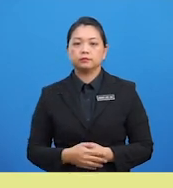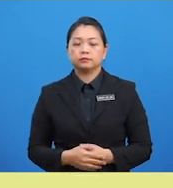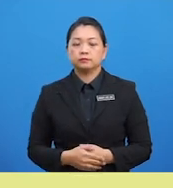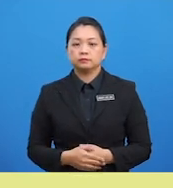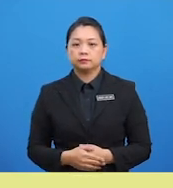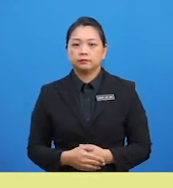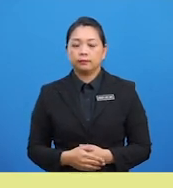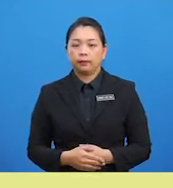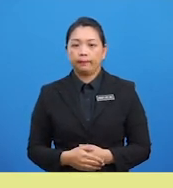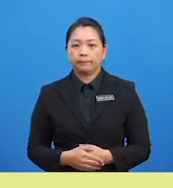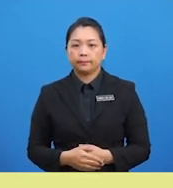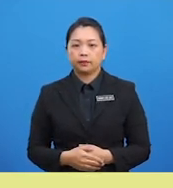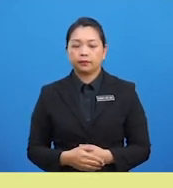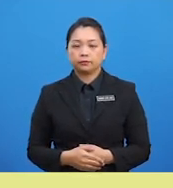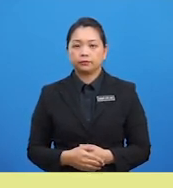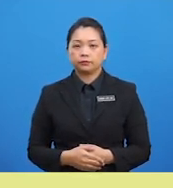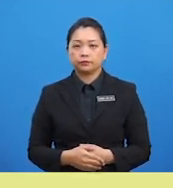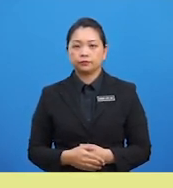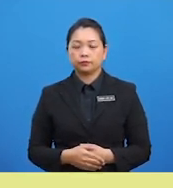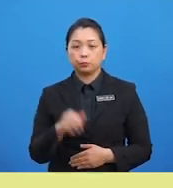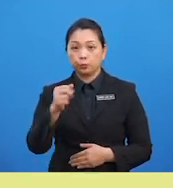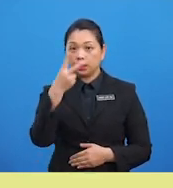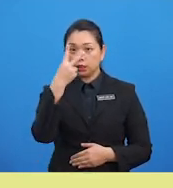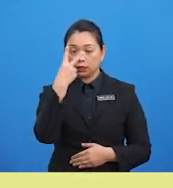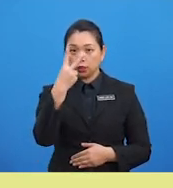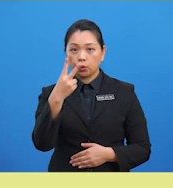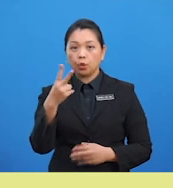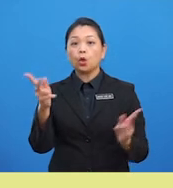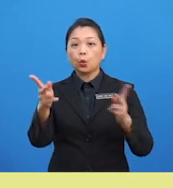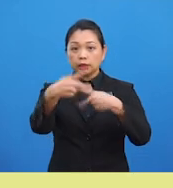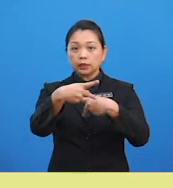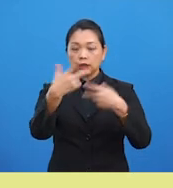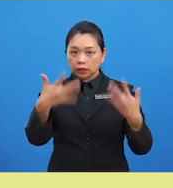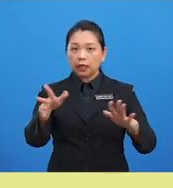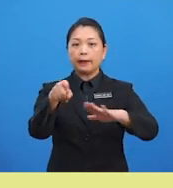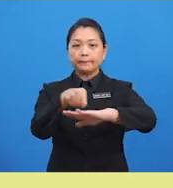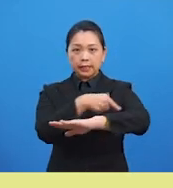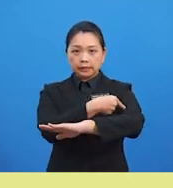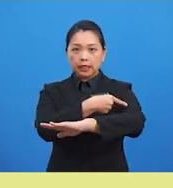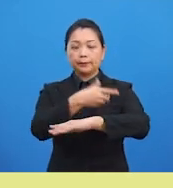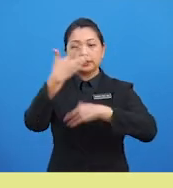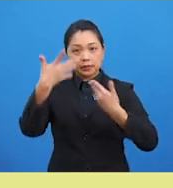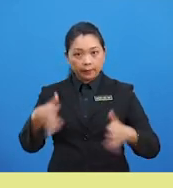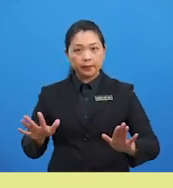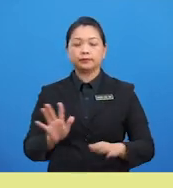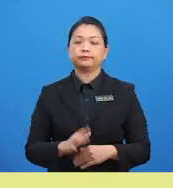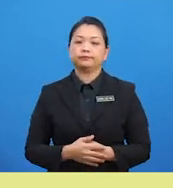Di mana lukisan kotak telah dipanjangkan.